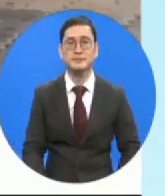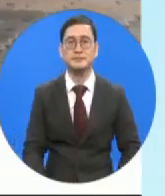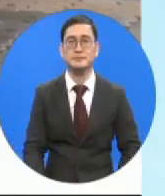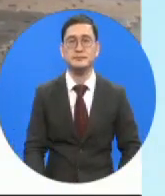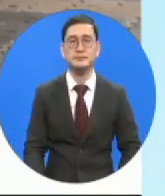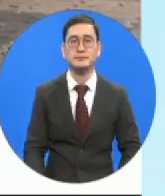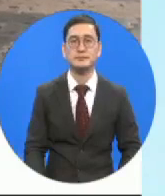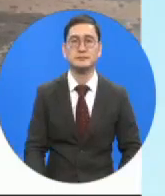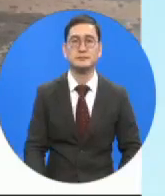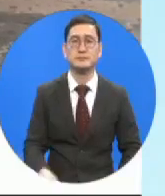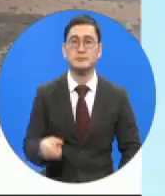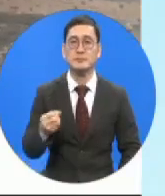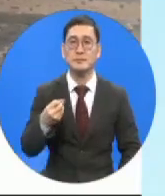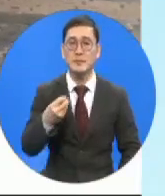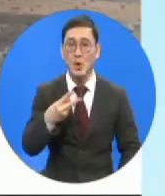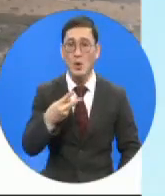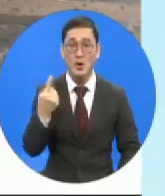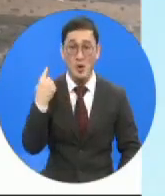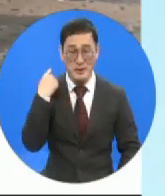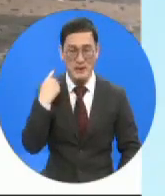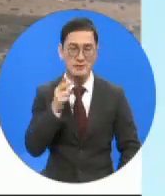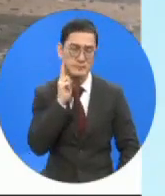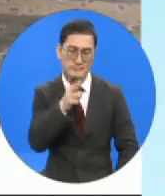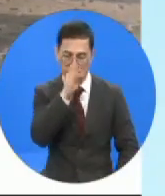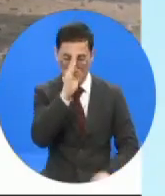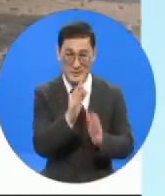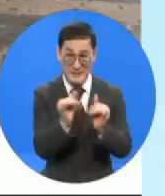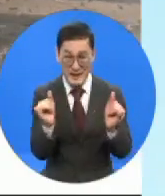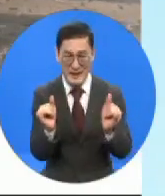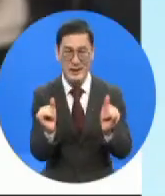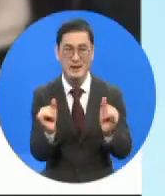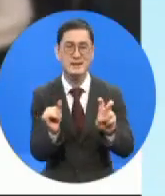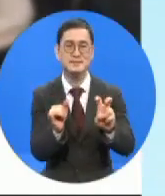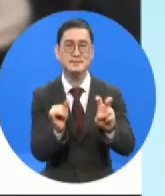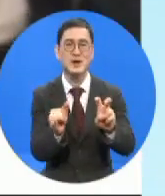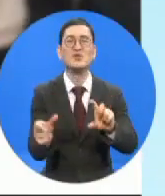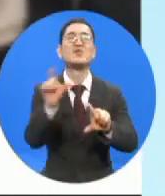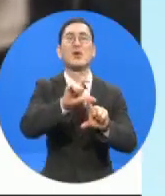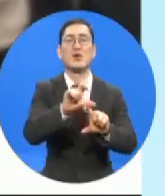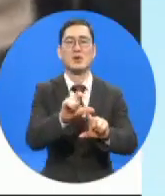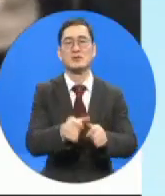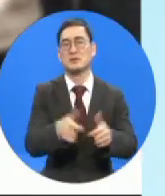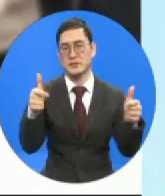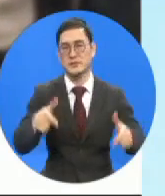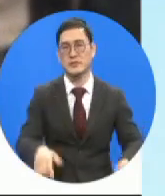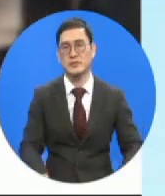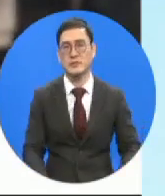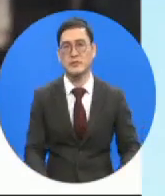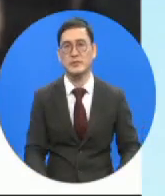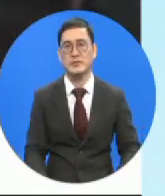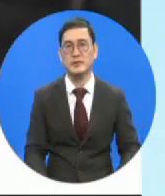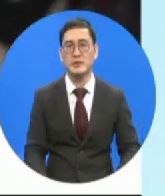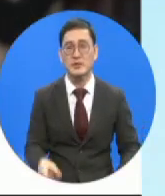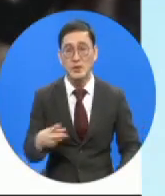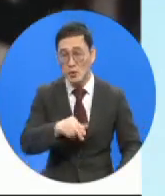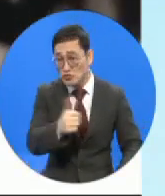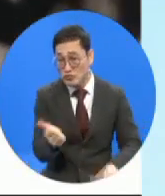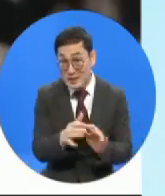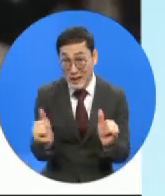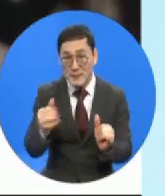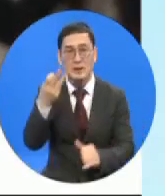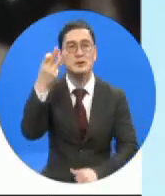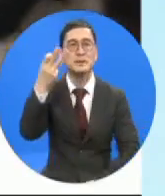어제 20명이나 늘었어요. 중환자가. 위중증 환자가. 네, 네. 늘었고 더구나 환자가 사망한 것도 13명이기